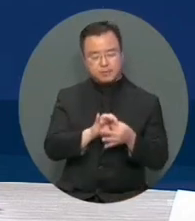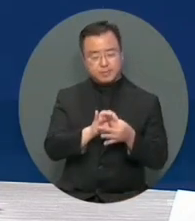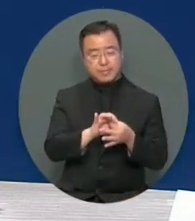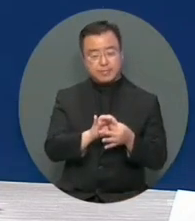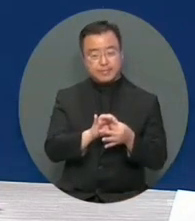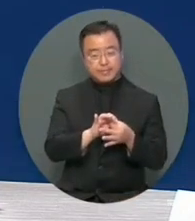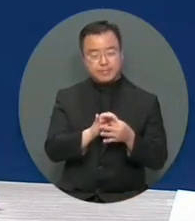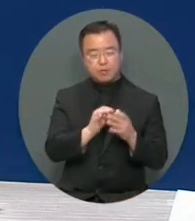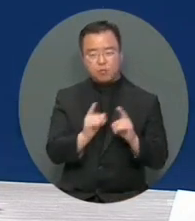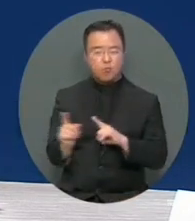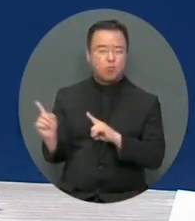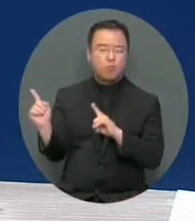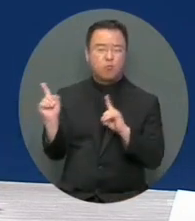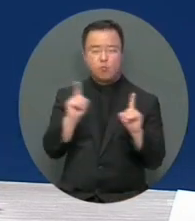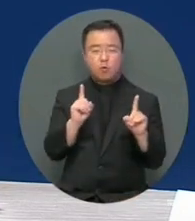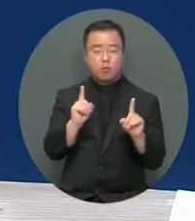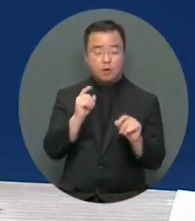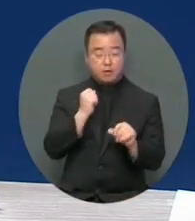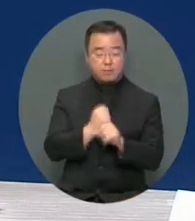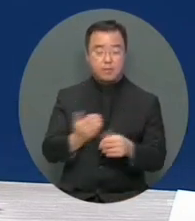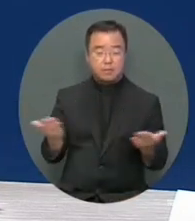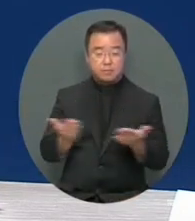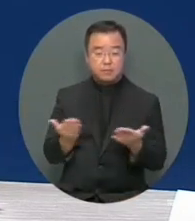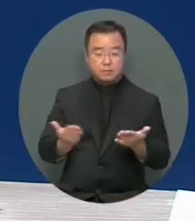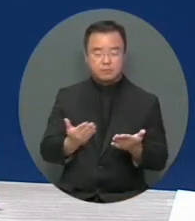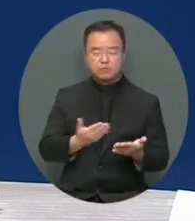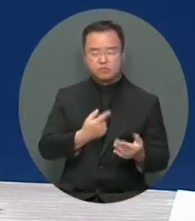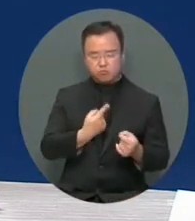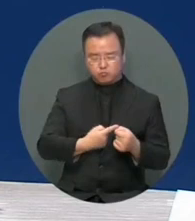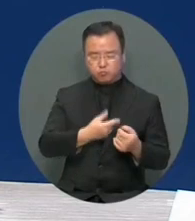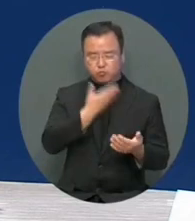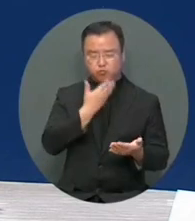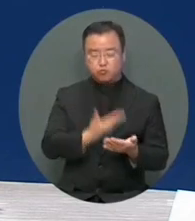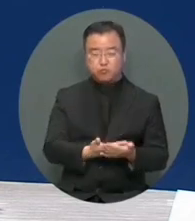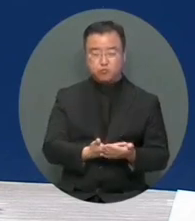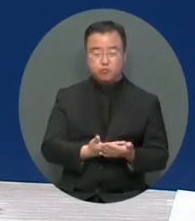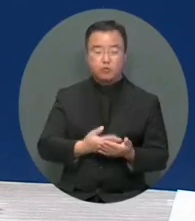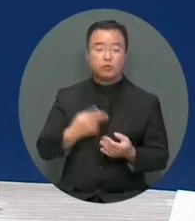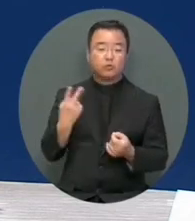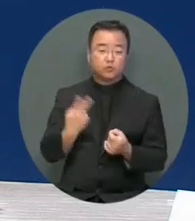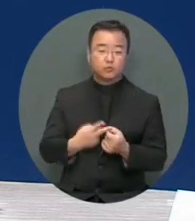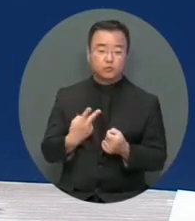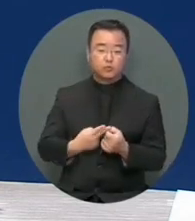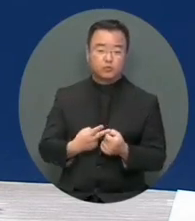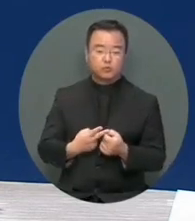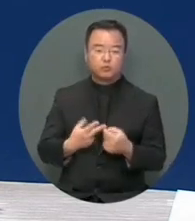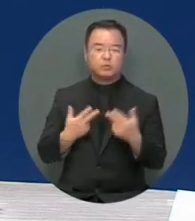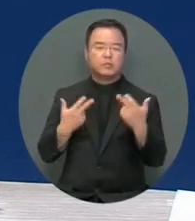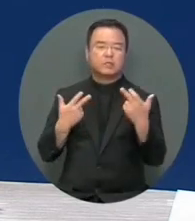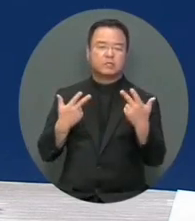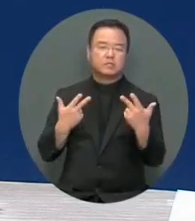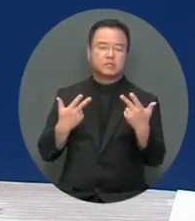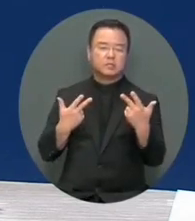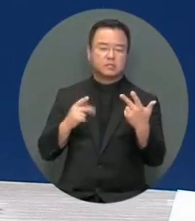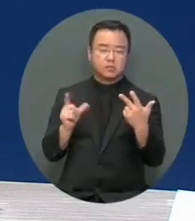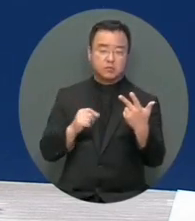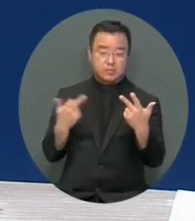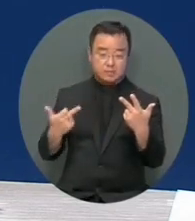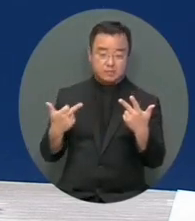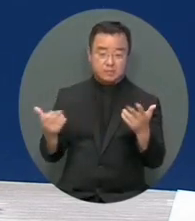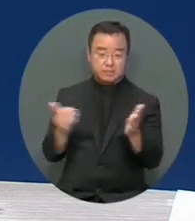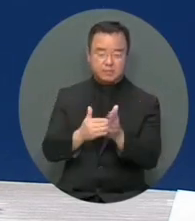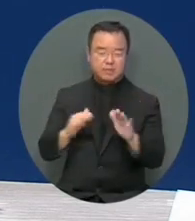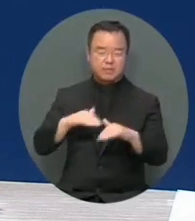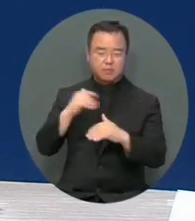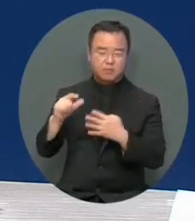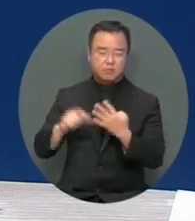신뢰관계를 회복시키는 것이 첫째고 그것을 이제 제헌절까지 마무리 짓게 되면 여와 야